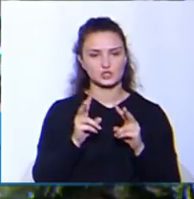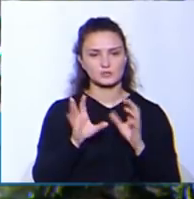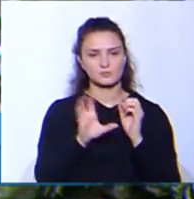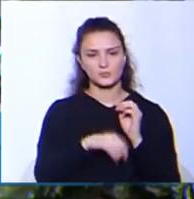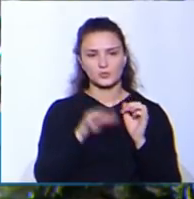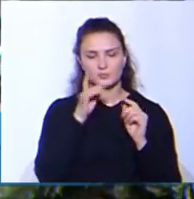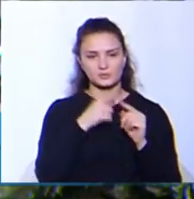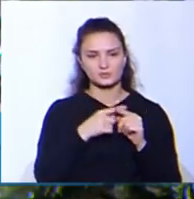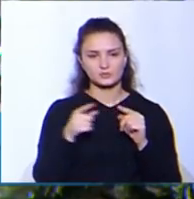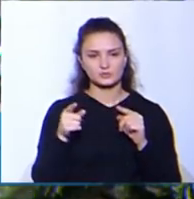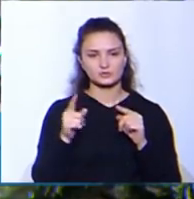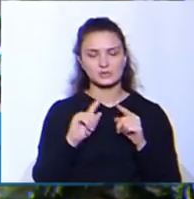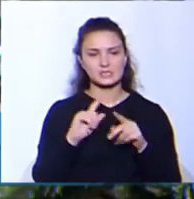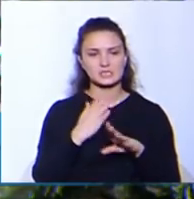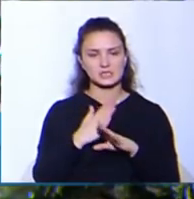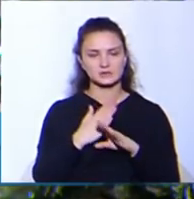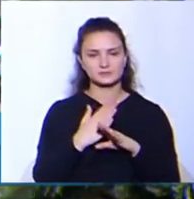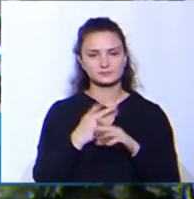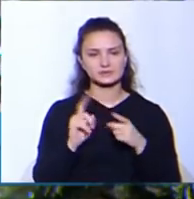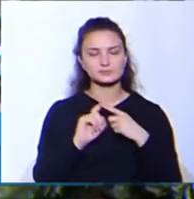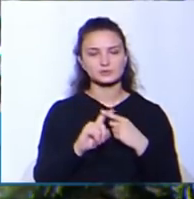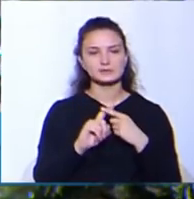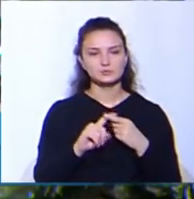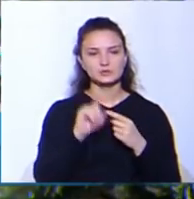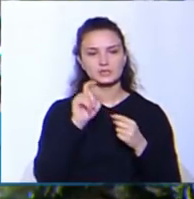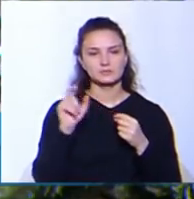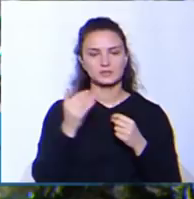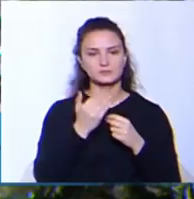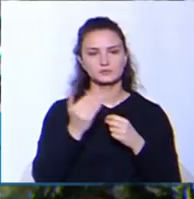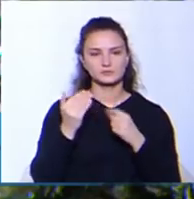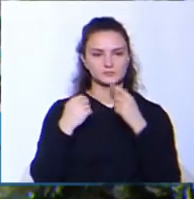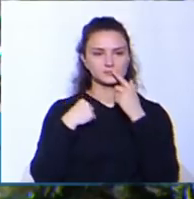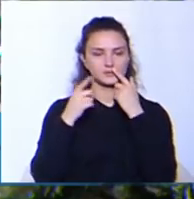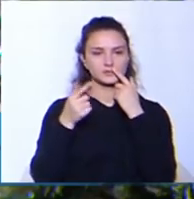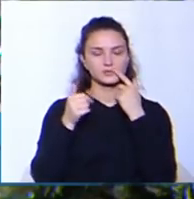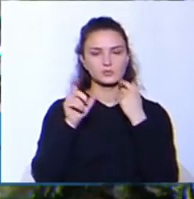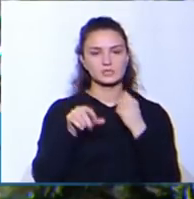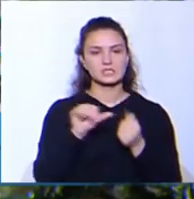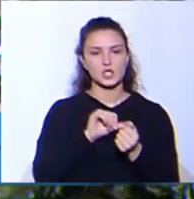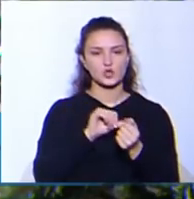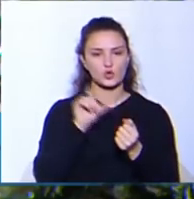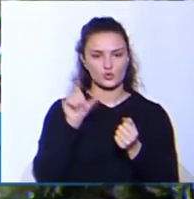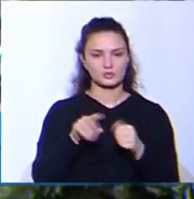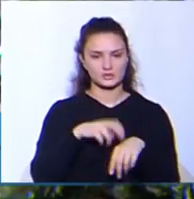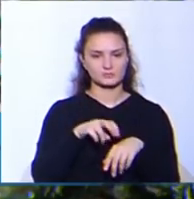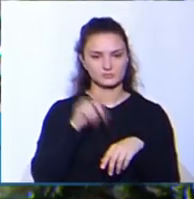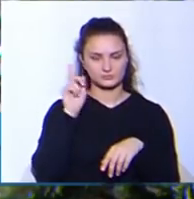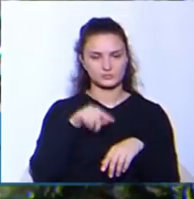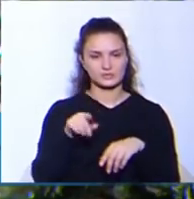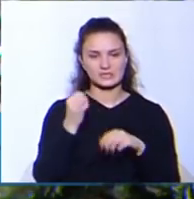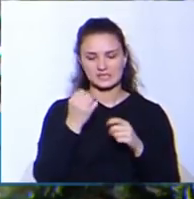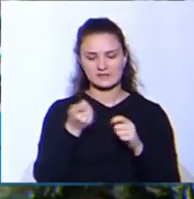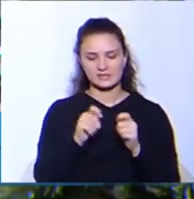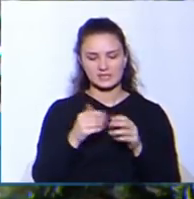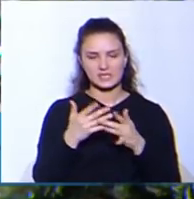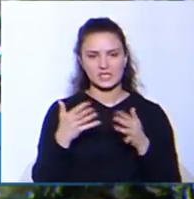ბოლო პერიოდში რაც არის აი ამ დამოკიდებულ ადამიანებში. მე თქვენ როგორც ნარკოლოგს გეკითხები, ნივთიერებები